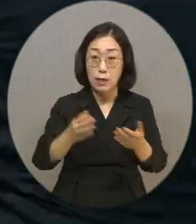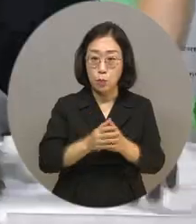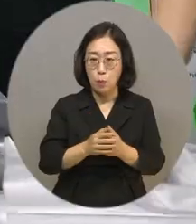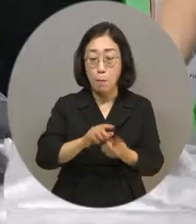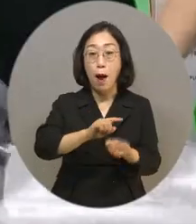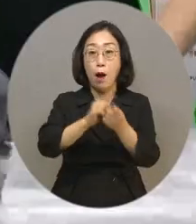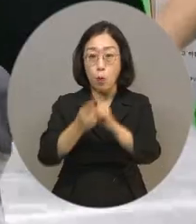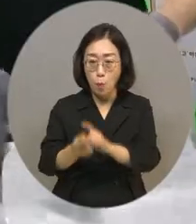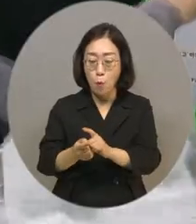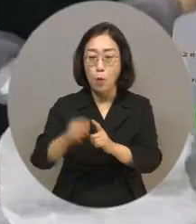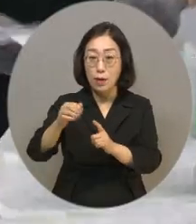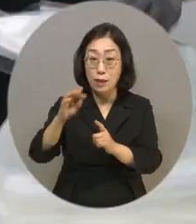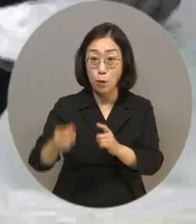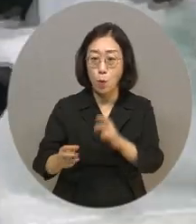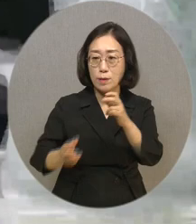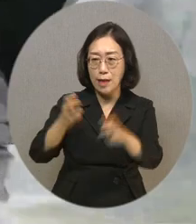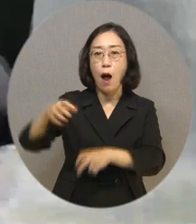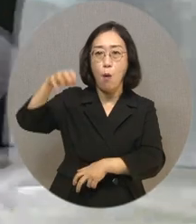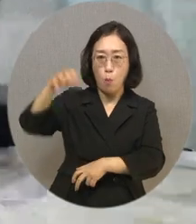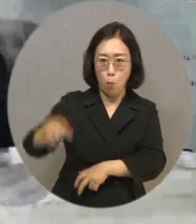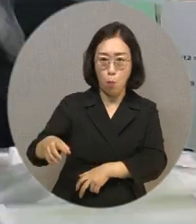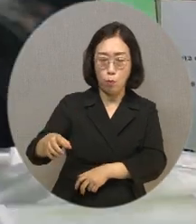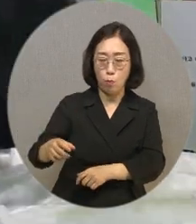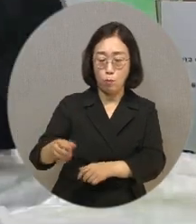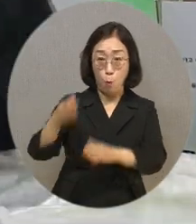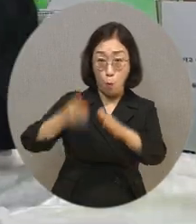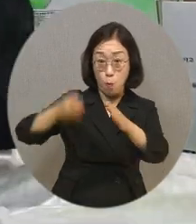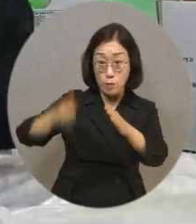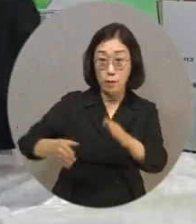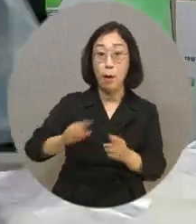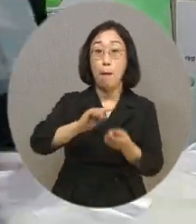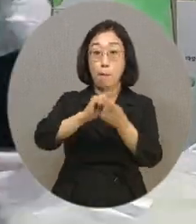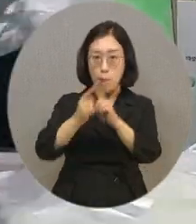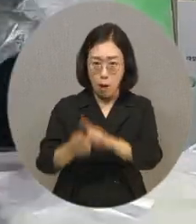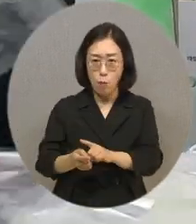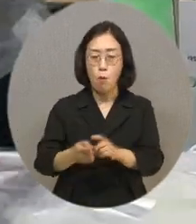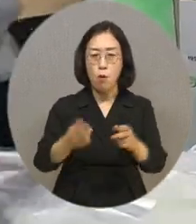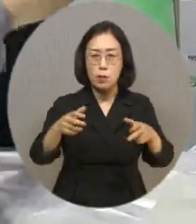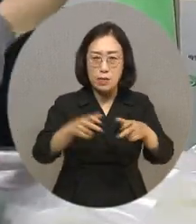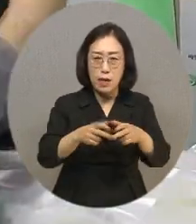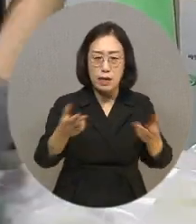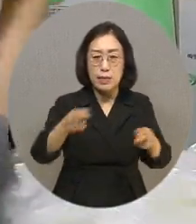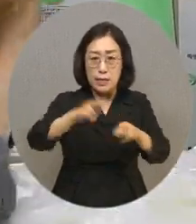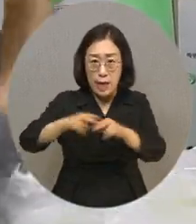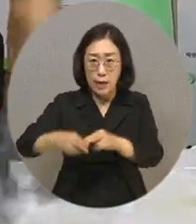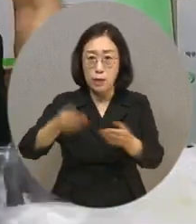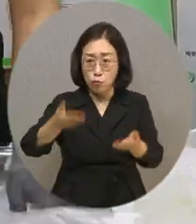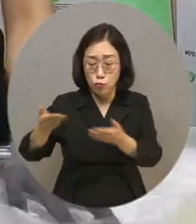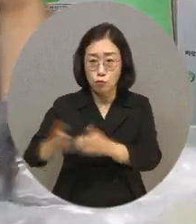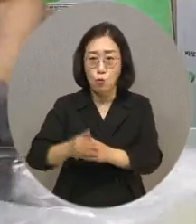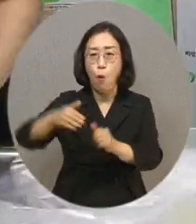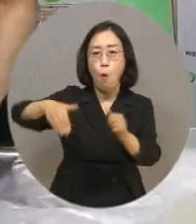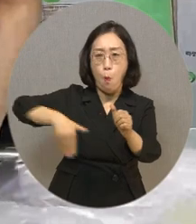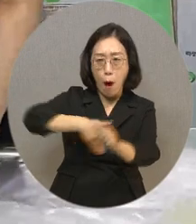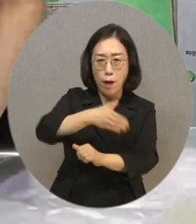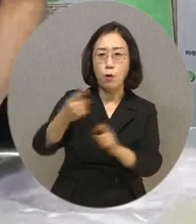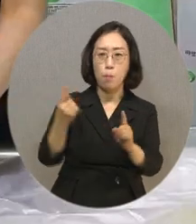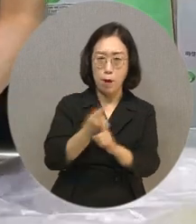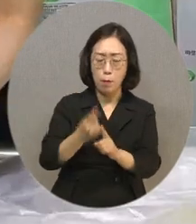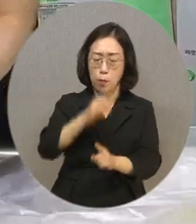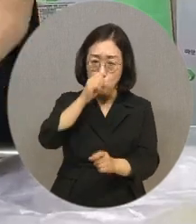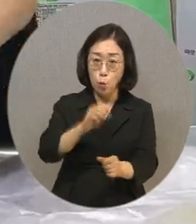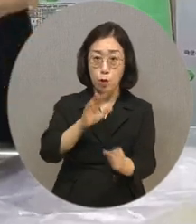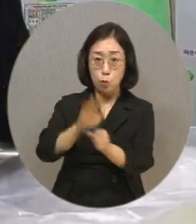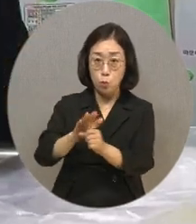근로사업장으로 전환하는 등 지역사회 장애인 일자리 제공과 근로환경 개선을 위해